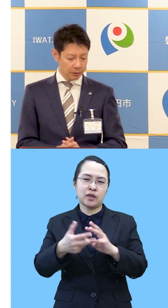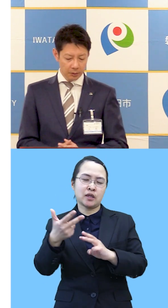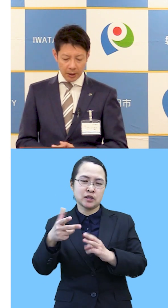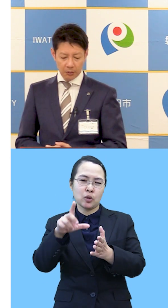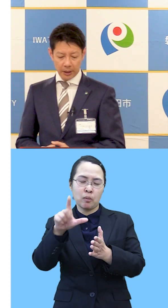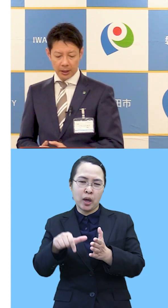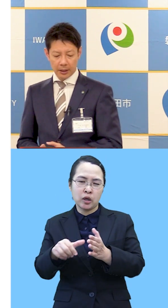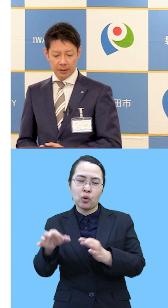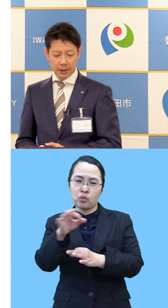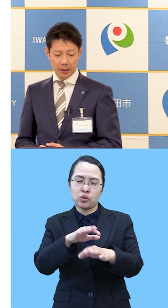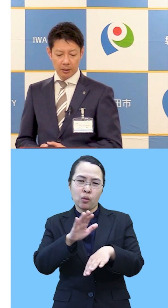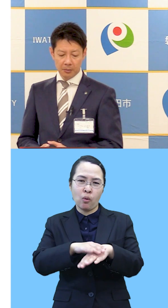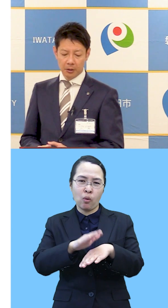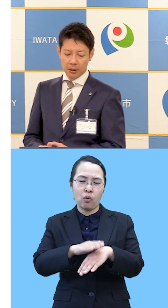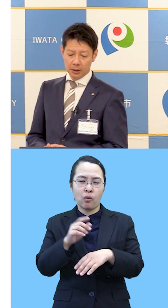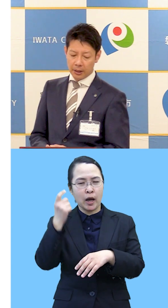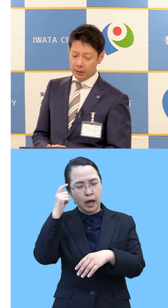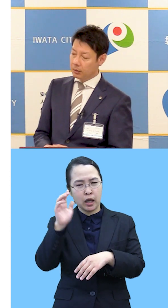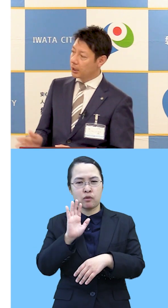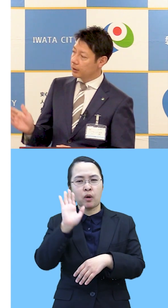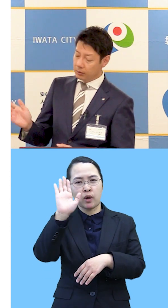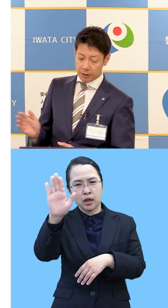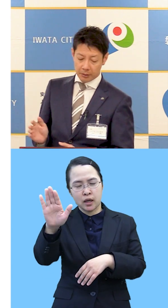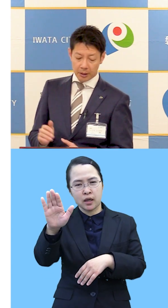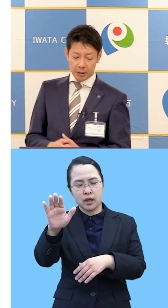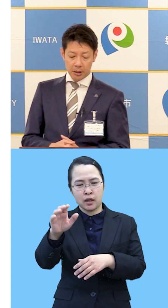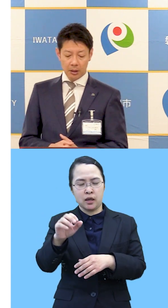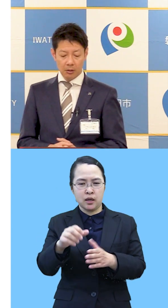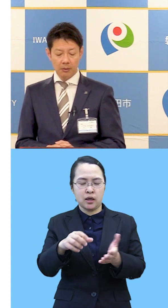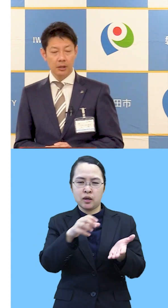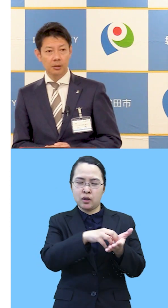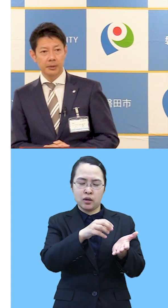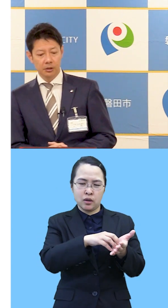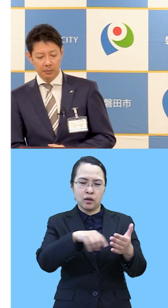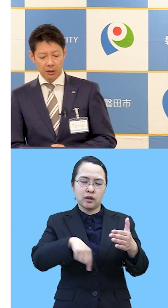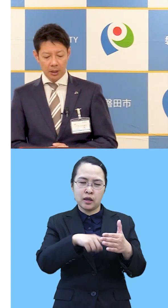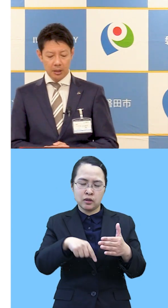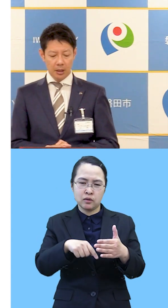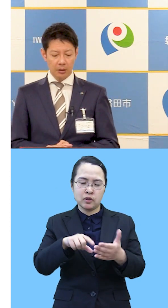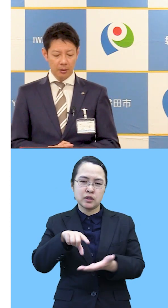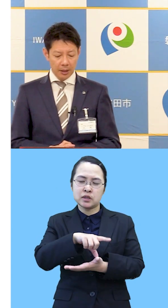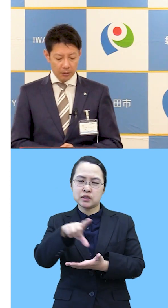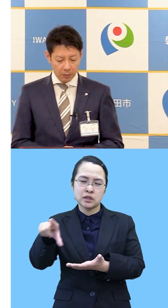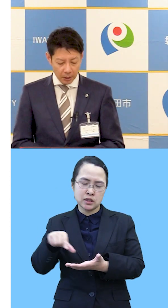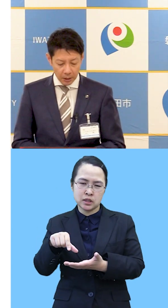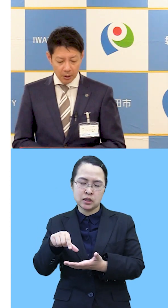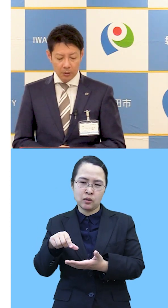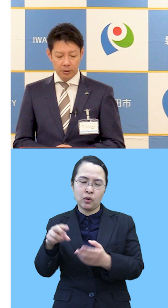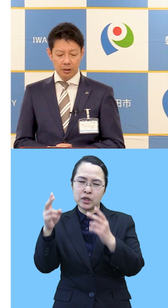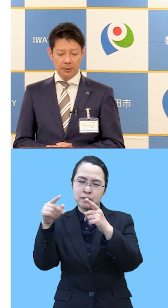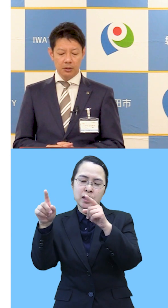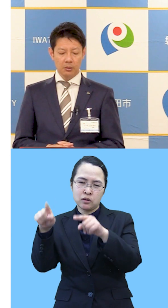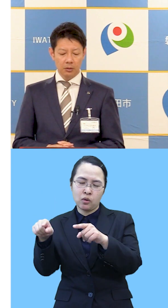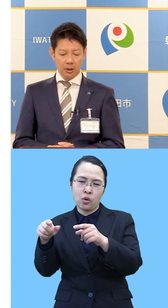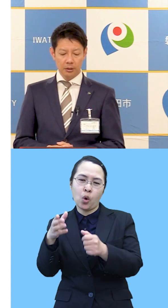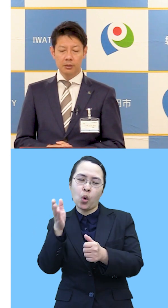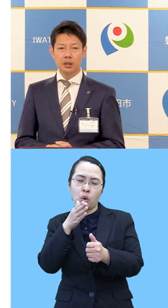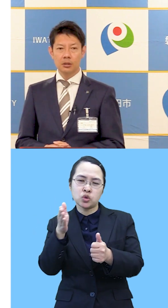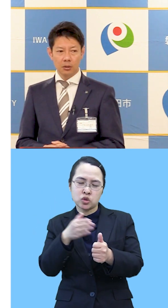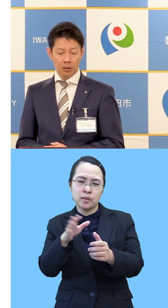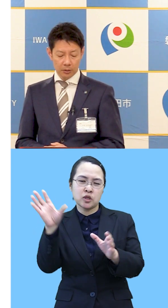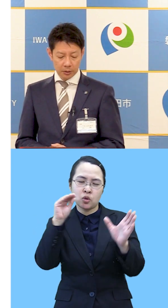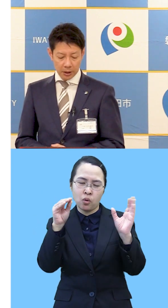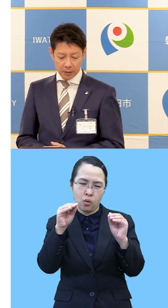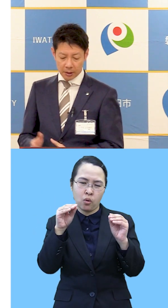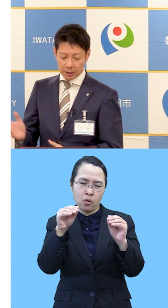に運用していくのかはこれからでありますけれども、サイトの内容としては地域のワークショップや趣味の会、市内のイベントとかおすすめ情報とか求